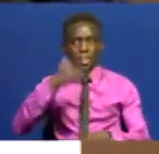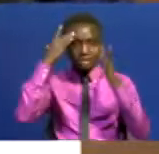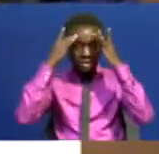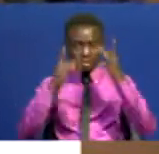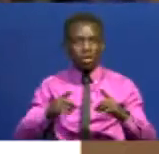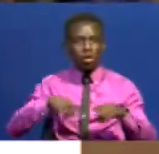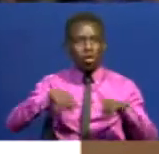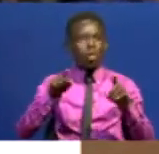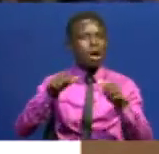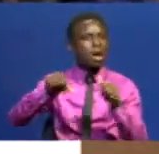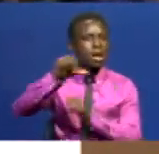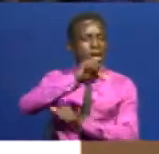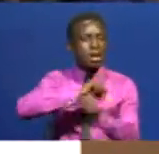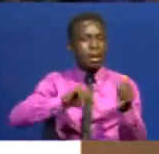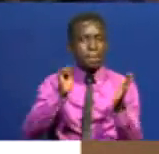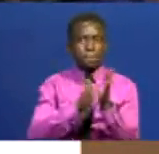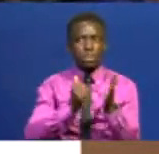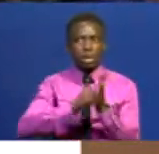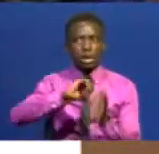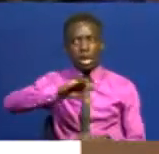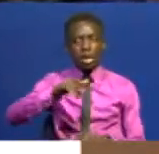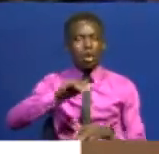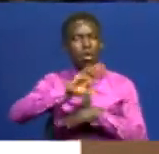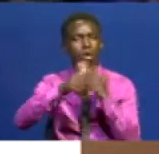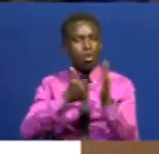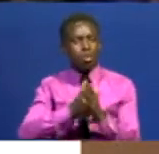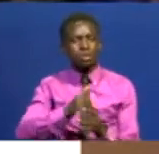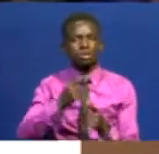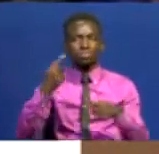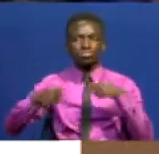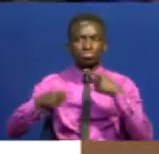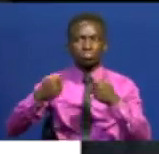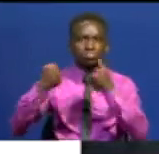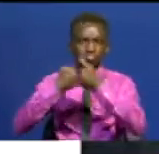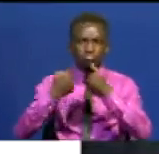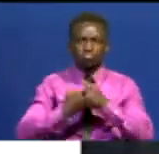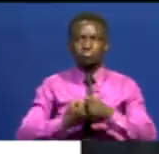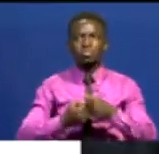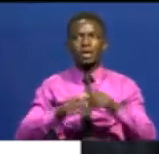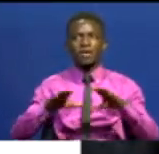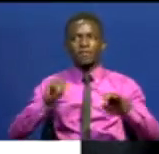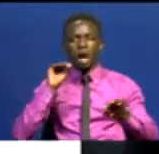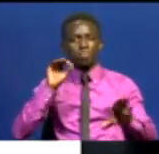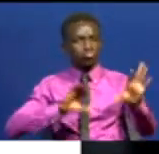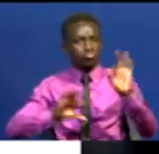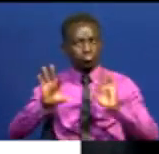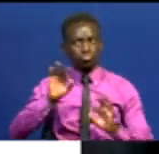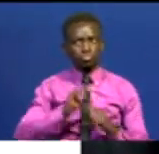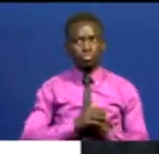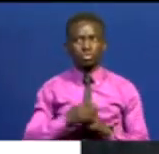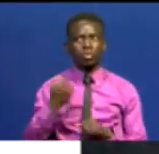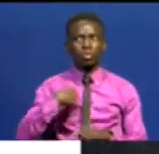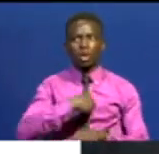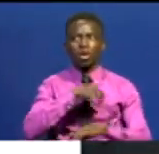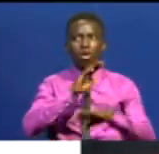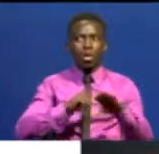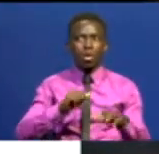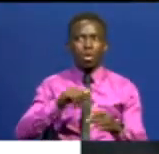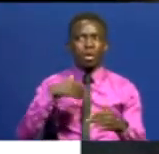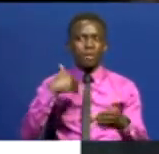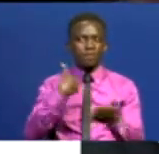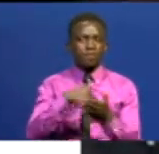in Makueni County katika kila tournament tukienda tukiscout tukiidentify talent. Ilikuwa nimeita watu wa Football Federation of